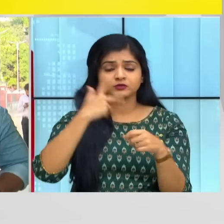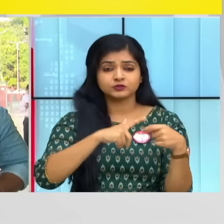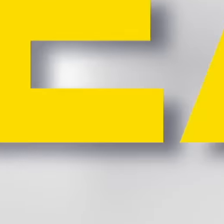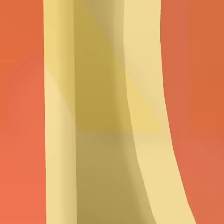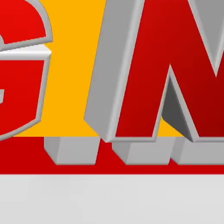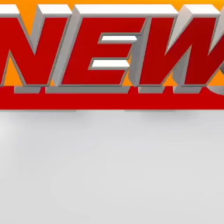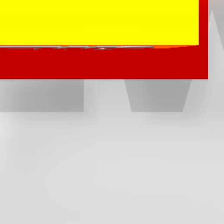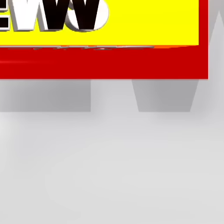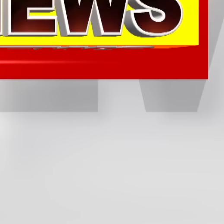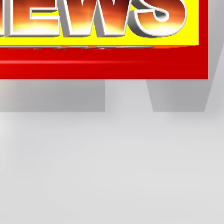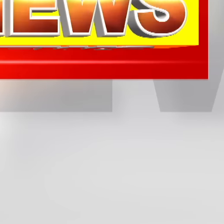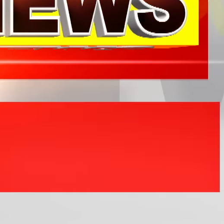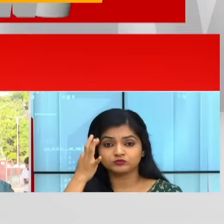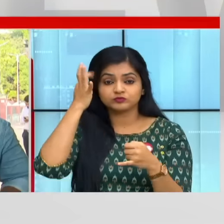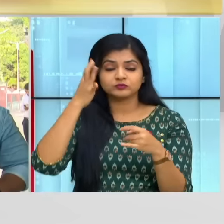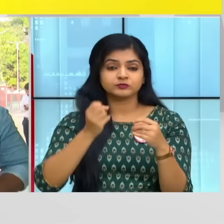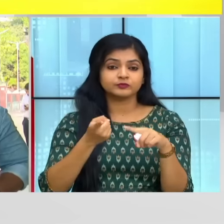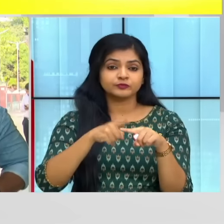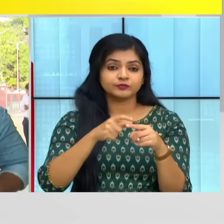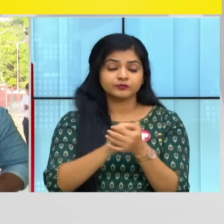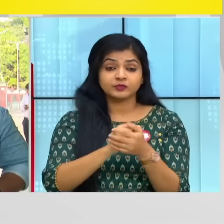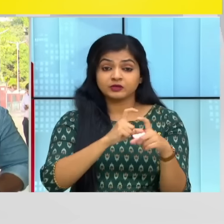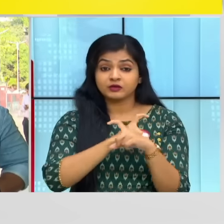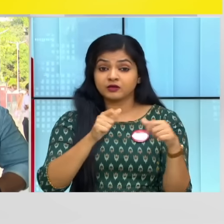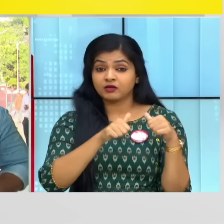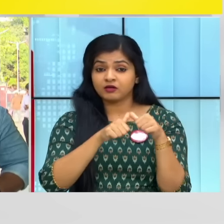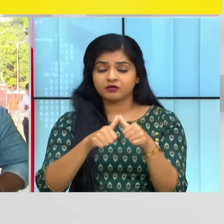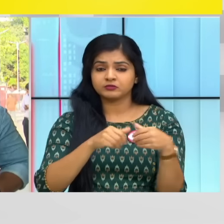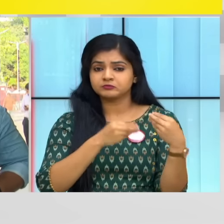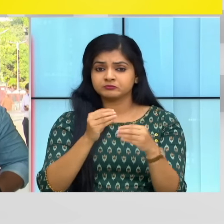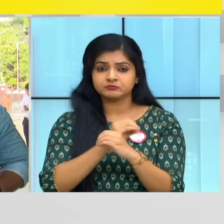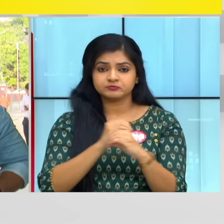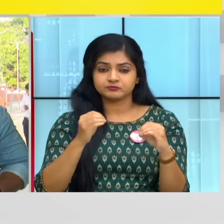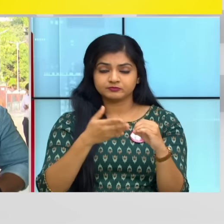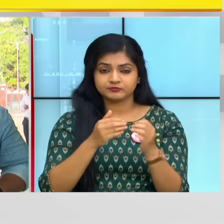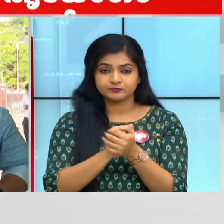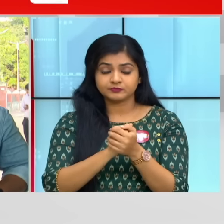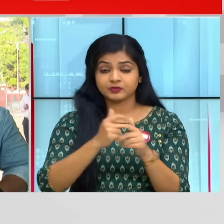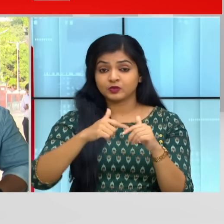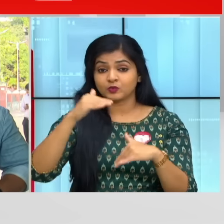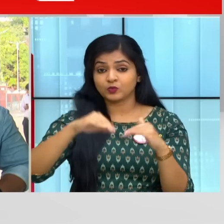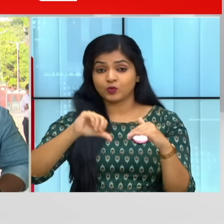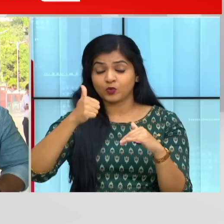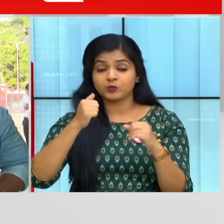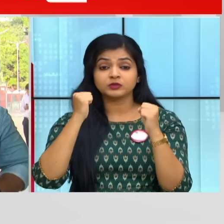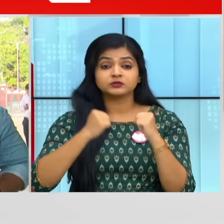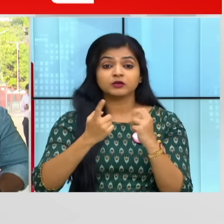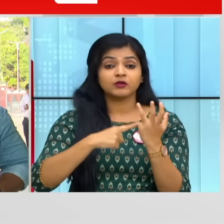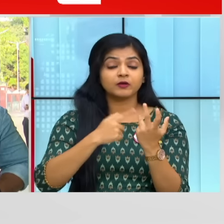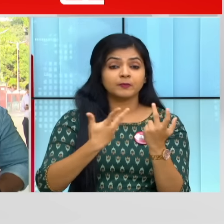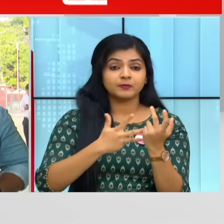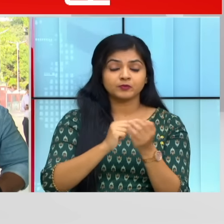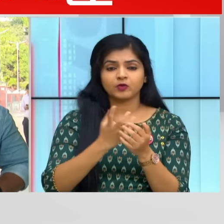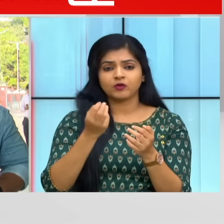സുരേന്ദ്രൻ ക്ഷുഭിതനാകുകയായിരുന്നു. അത് മാത്രമല്ല, കൃത്യമായ മറുപടി ഒന്നിലും അദ്ദേഹം നൽകിയിട്ടില്ല എന്നുള്ളതാണ്. അത് തെരഞ്ഞെടുപ്പ് വിജയത്തിൽ എത്ര സീറ്റുകളുടെ കാര്യത്തിലാകട്ടെ, അതല്ല